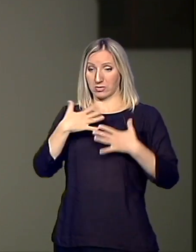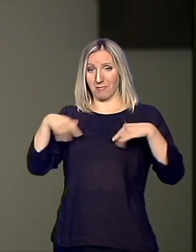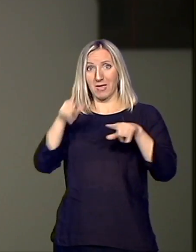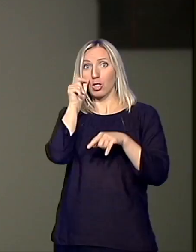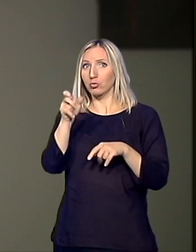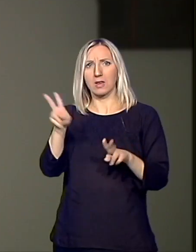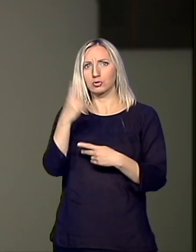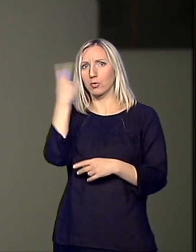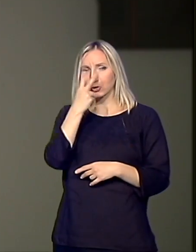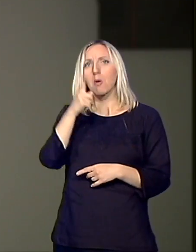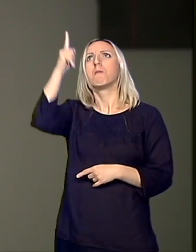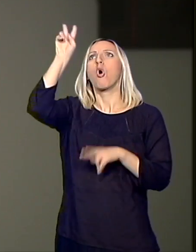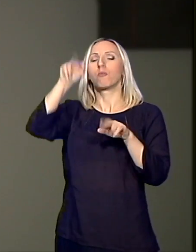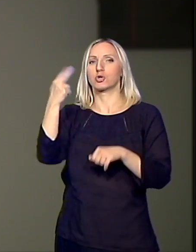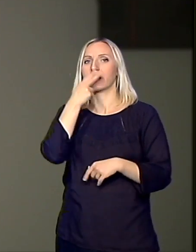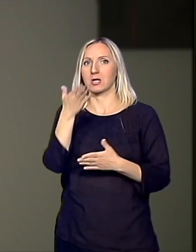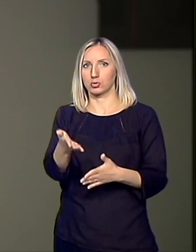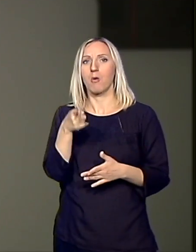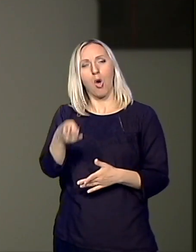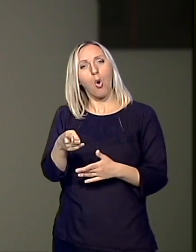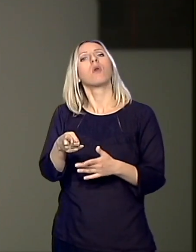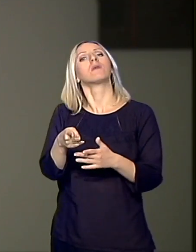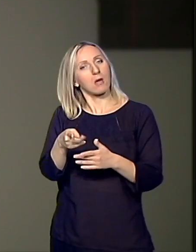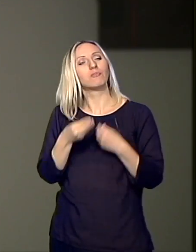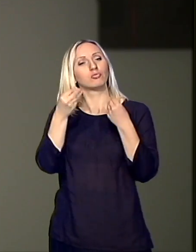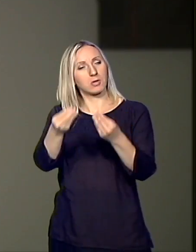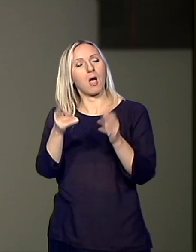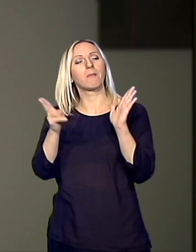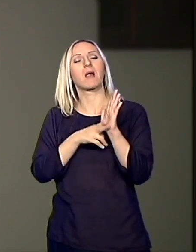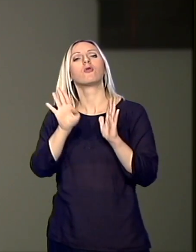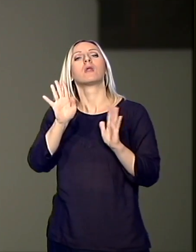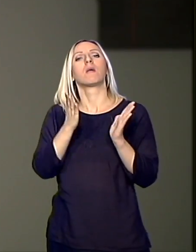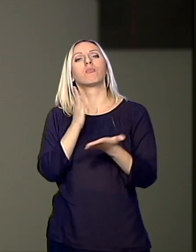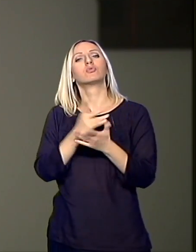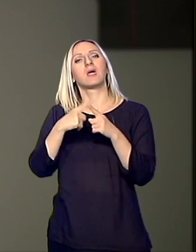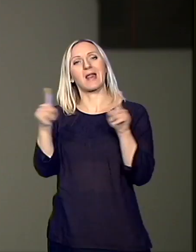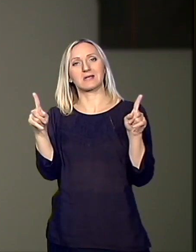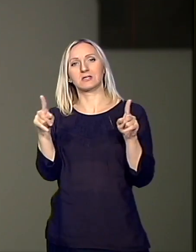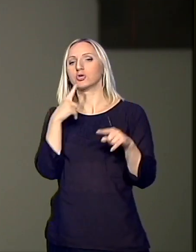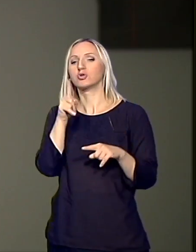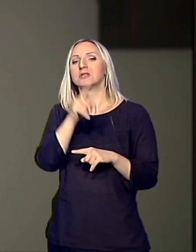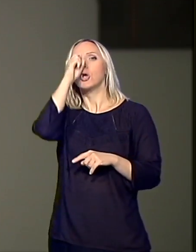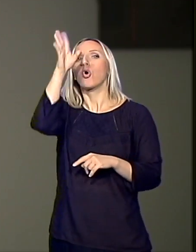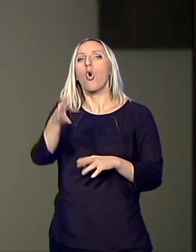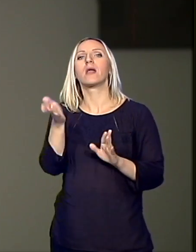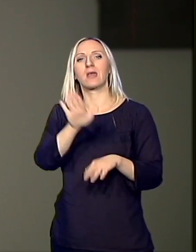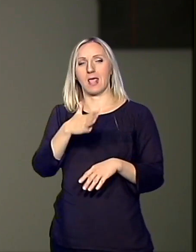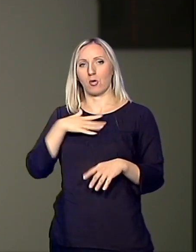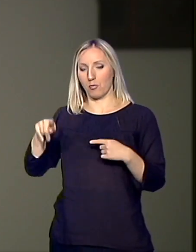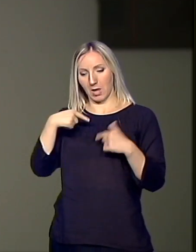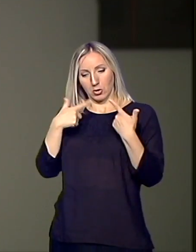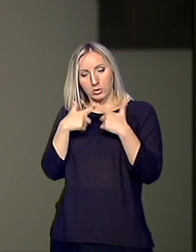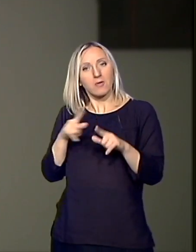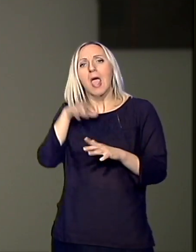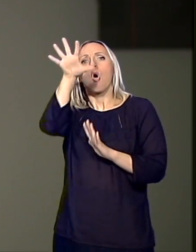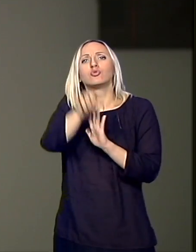time legitimiše njegovu različitost. Dakle, ti nisi gori od nas. Dozvoljavam, ne oduzimam pravo